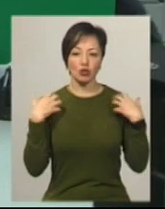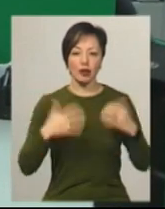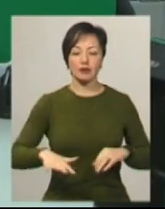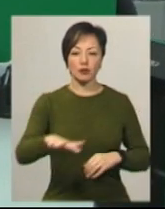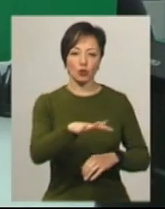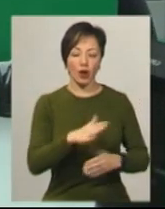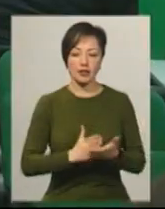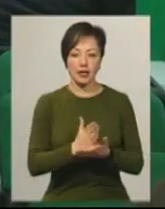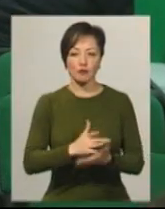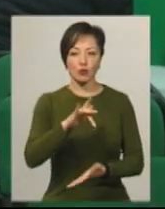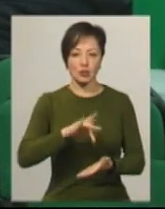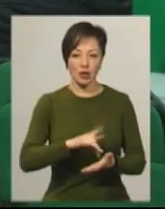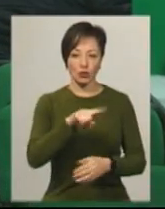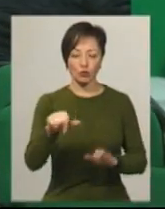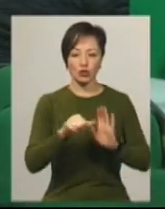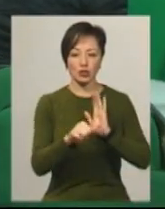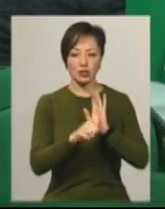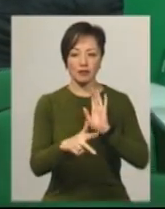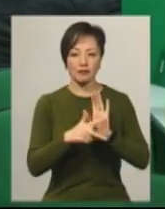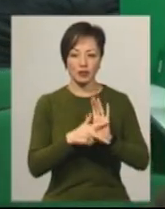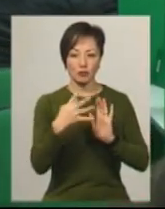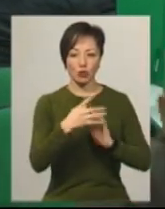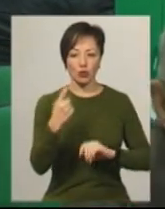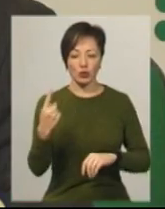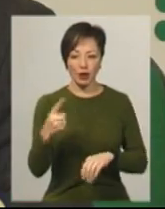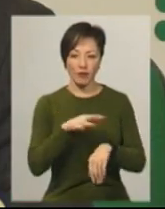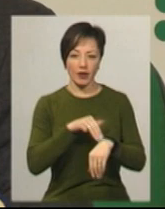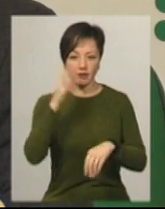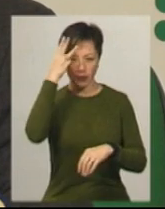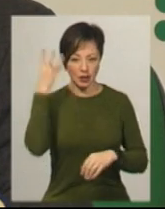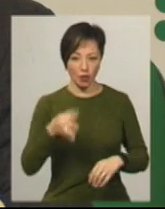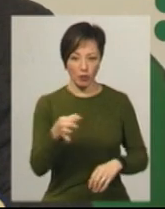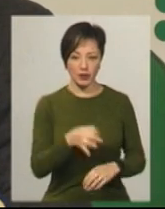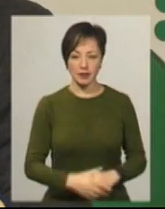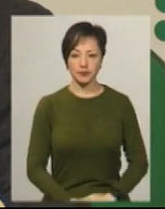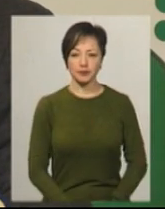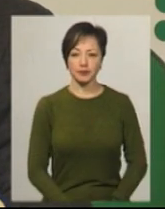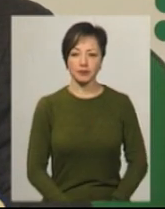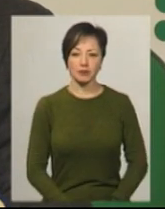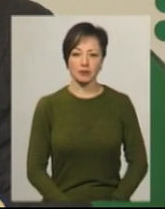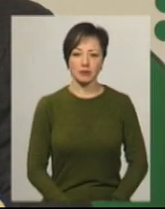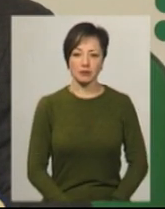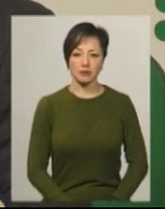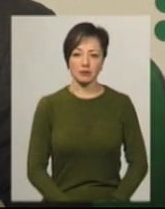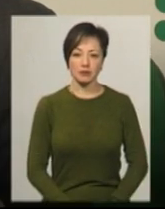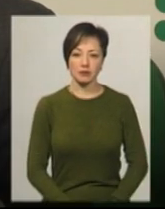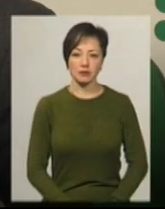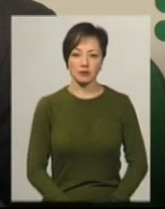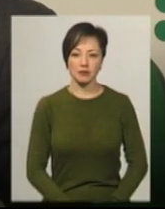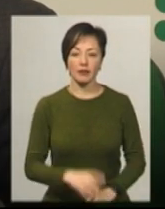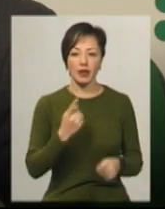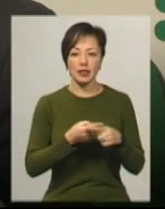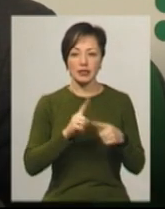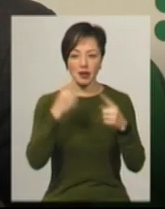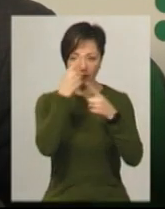територіального сервісного центру номер 6841 МВС в Хмельницькій області Володимир Заболотний. Ця інформація зберігається